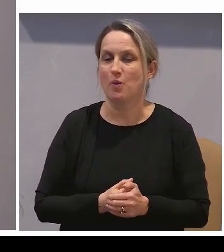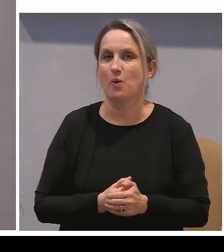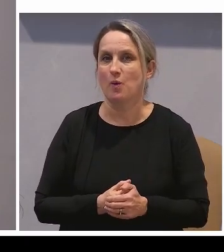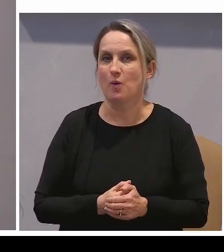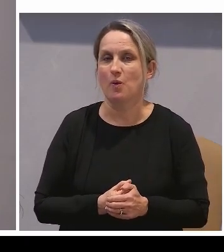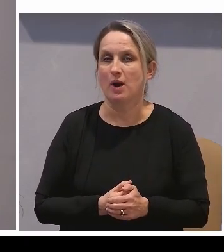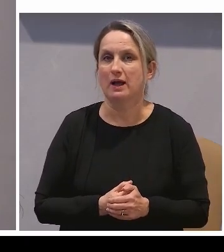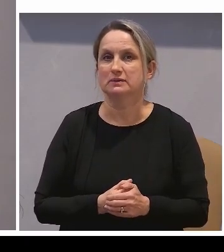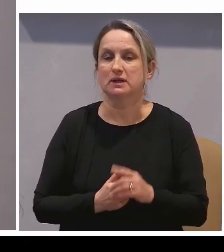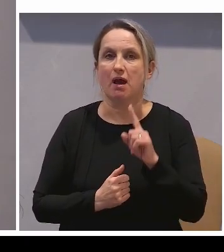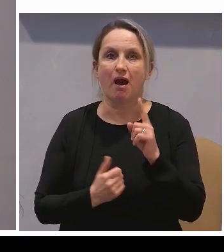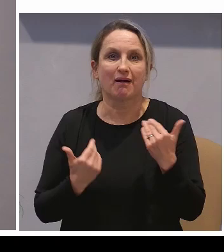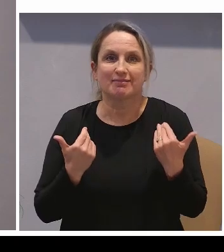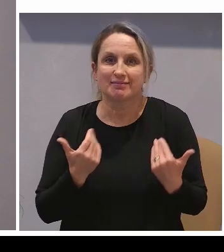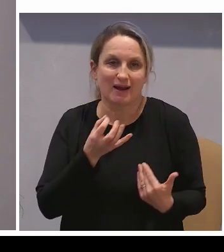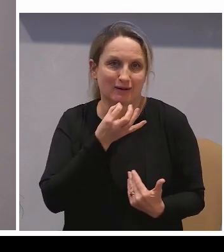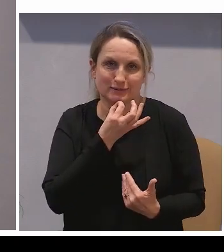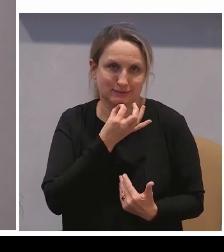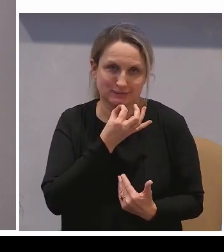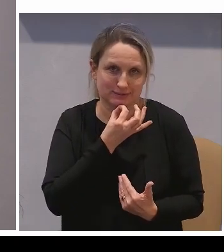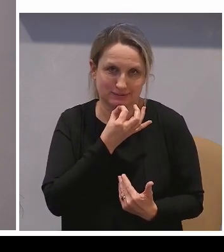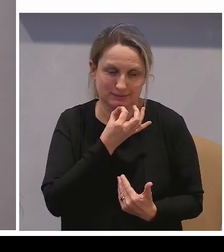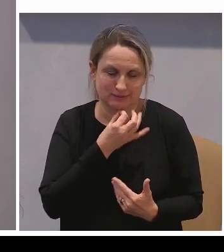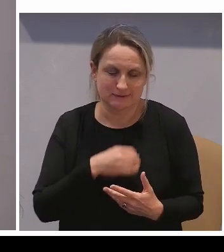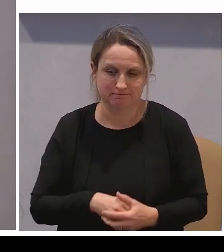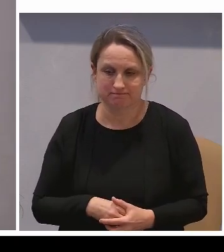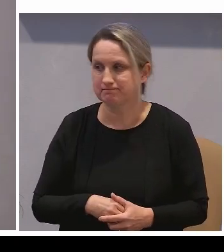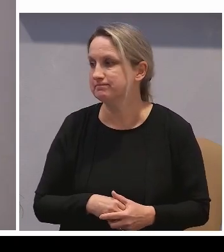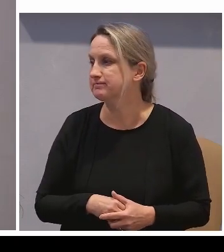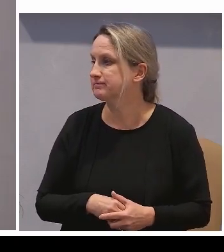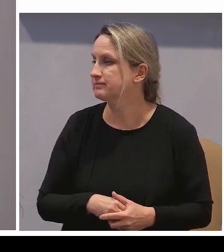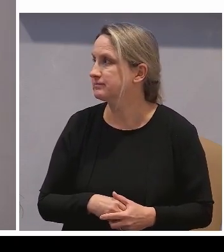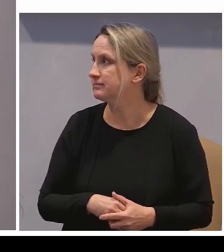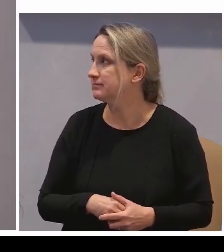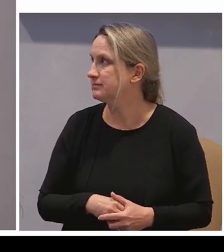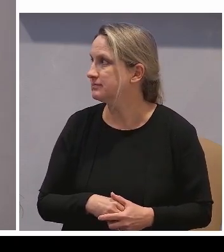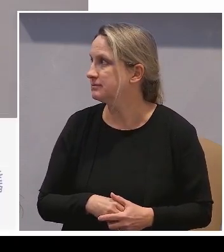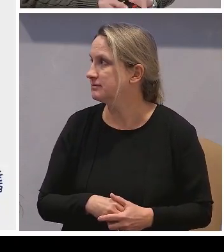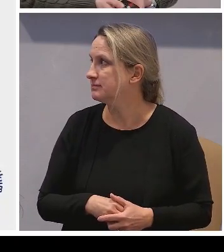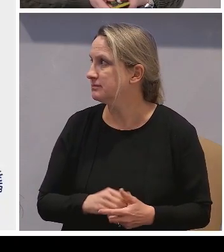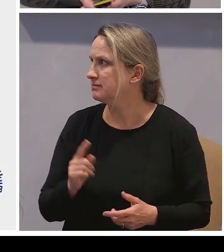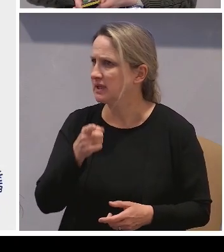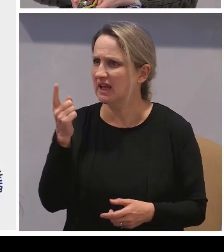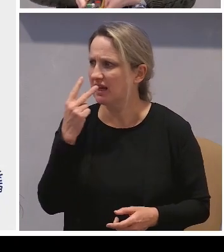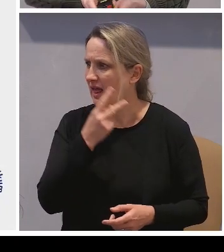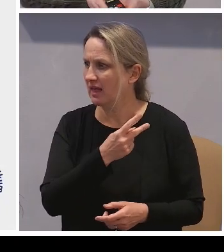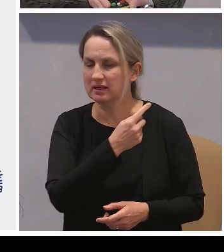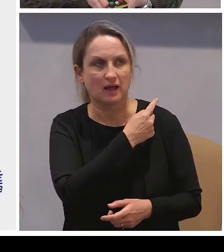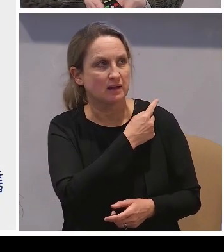on. aga täna meil We seda veel are ei ole. making Minu efforts to get there, mida nüüd but it's not piimeldada? yet the case.